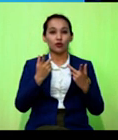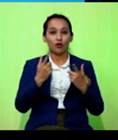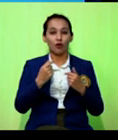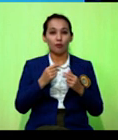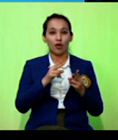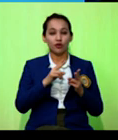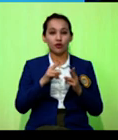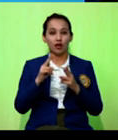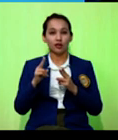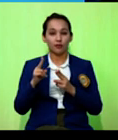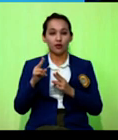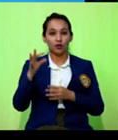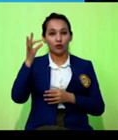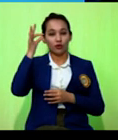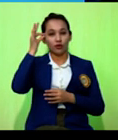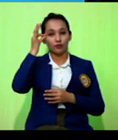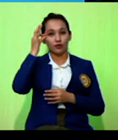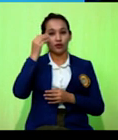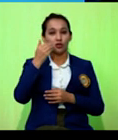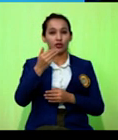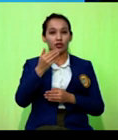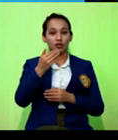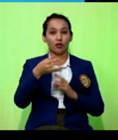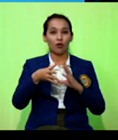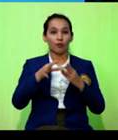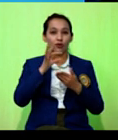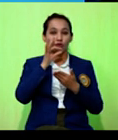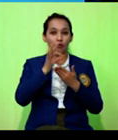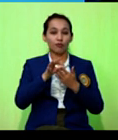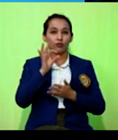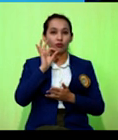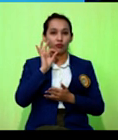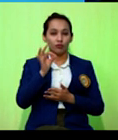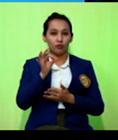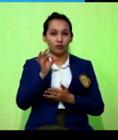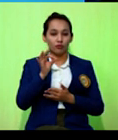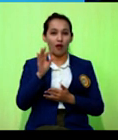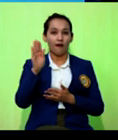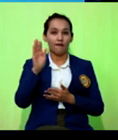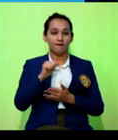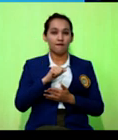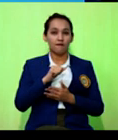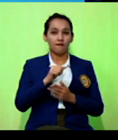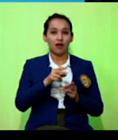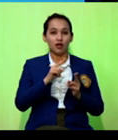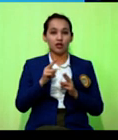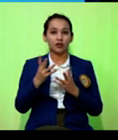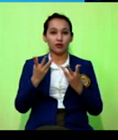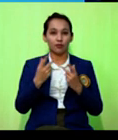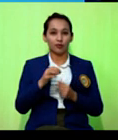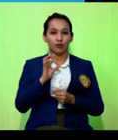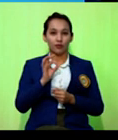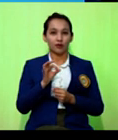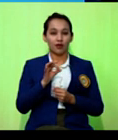bir yodingizga soling. Sizga natija to'g'ri chiqishi, amallar tartibi to'g'ri berilgan bitta